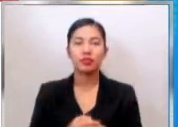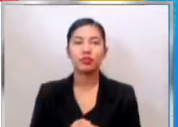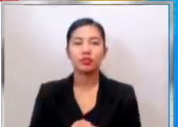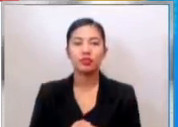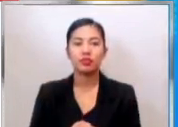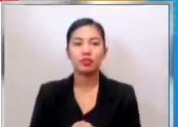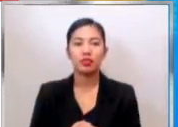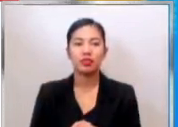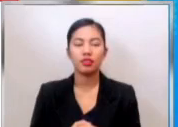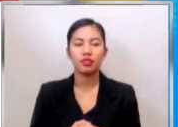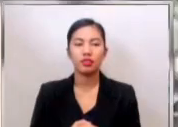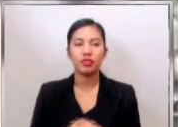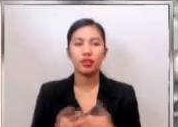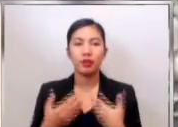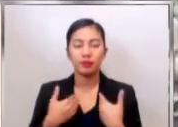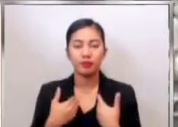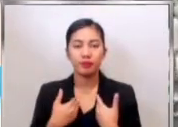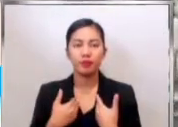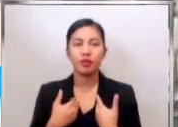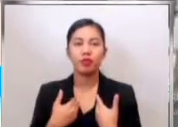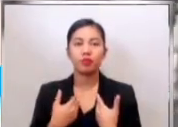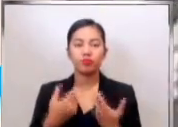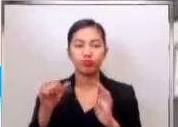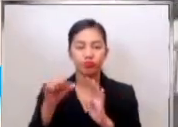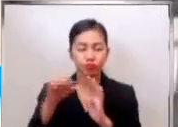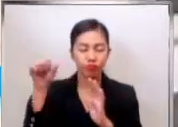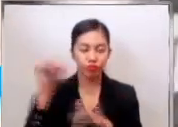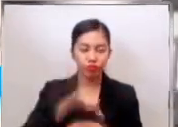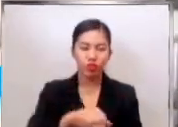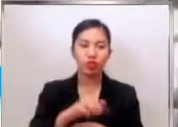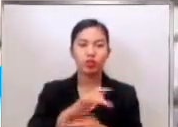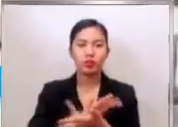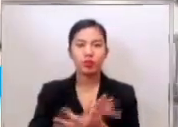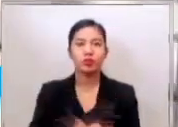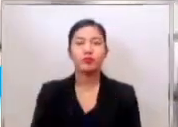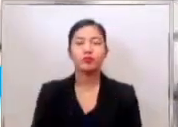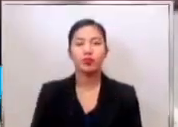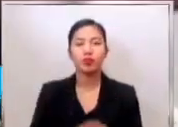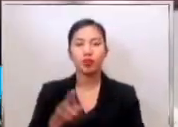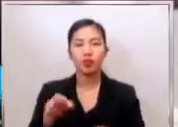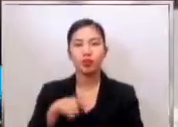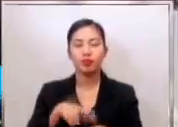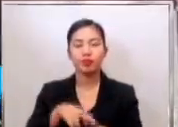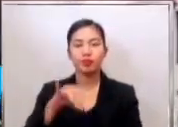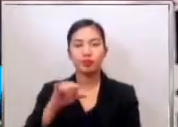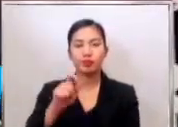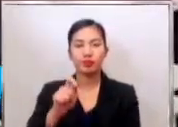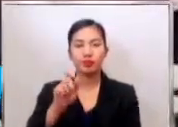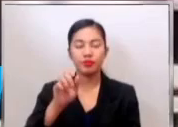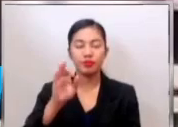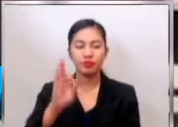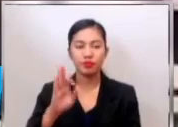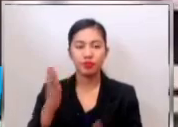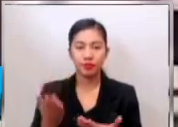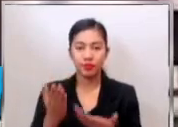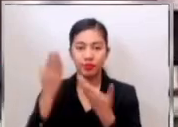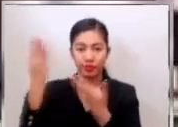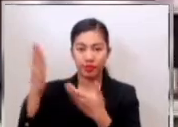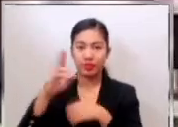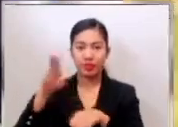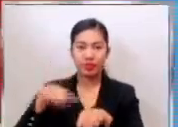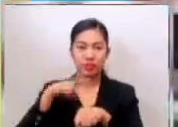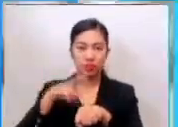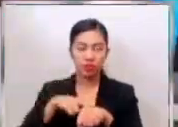magpanaog ng cases ng COVID. Kaya inindorso na ng Regional Interagency Task Force sa IATF ang request ng